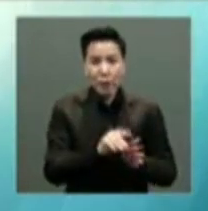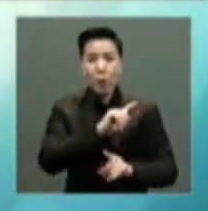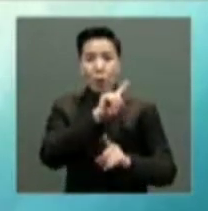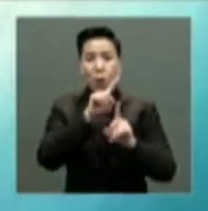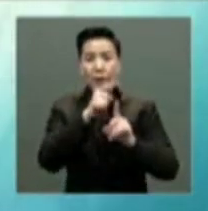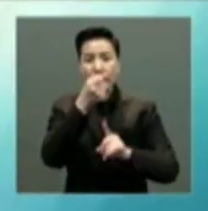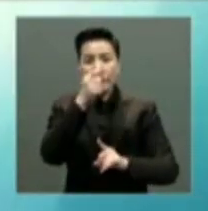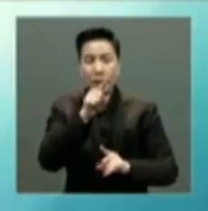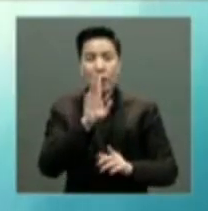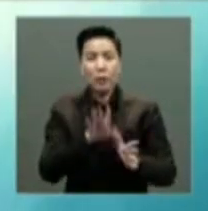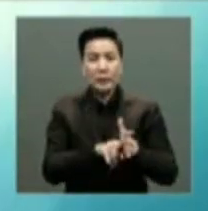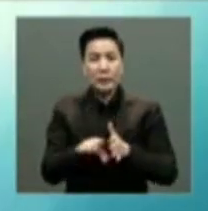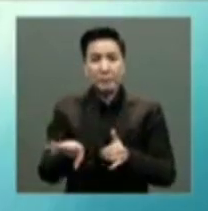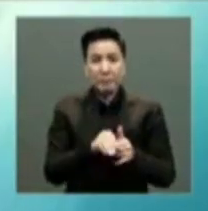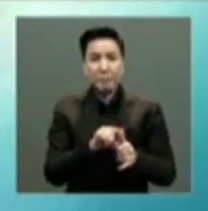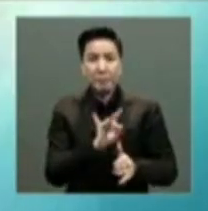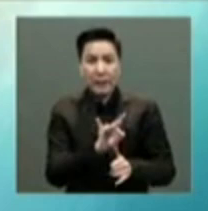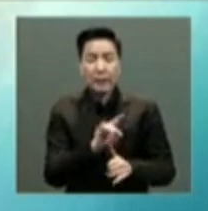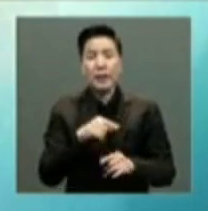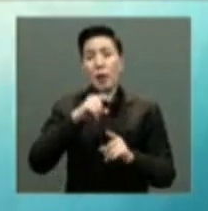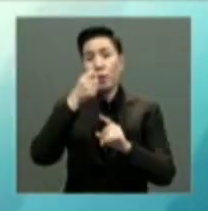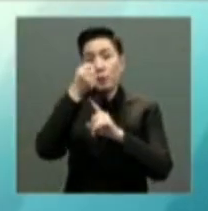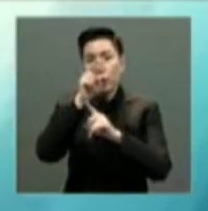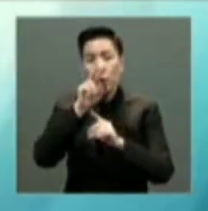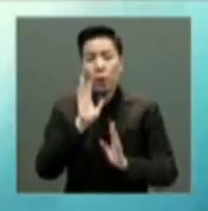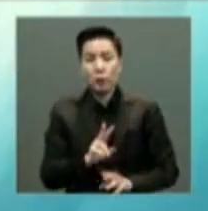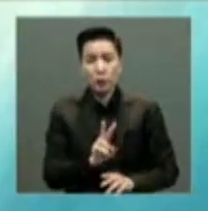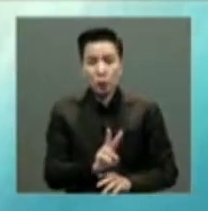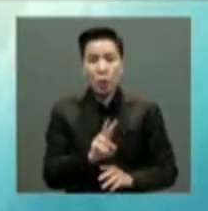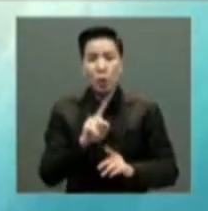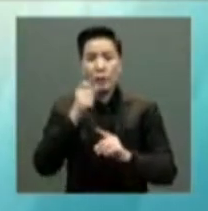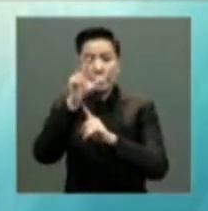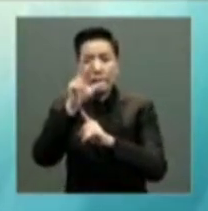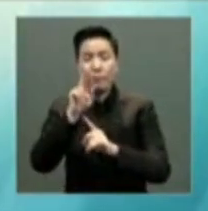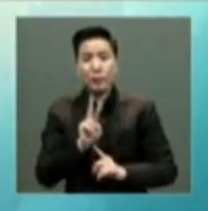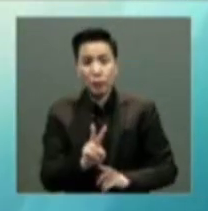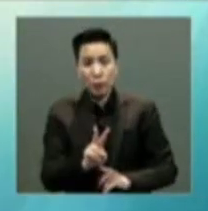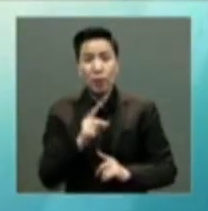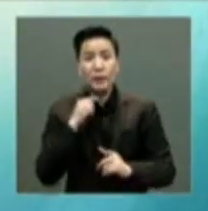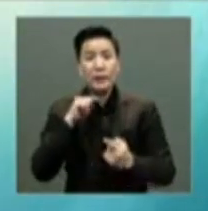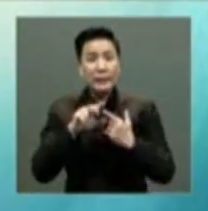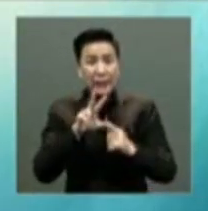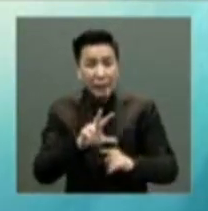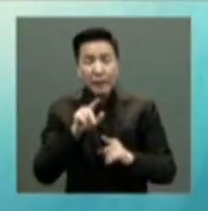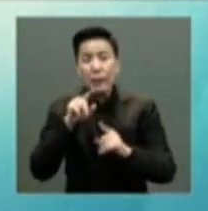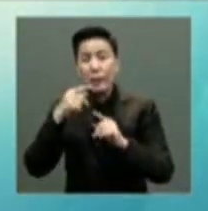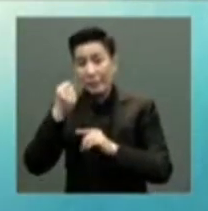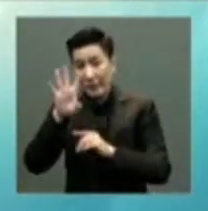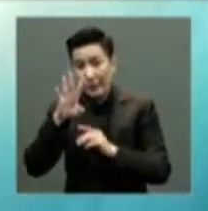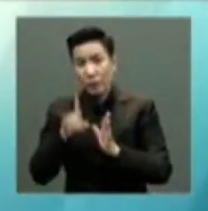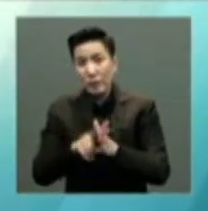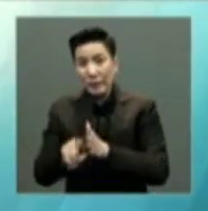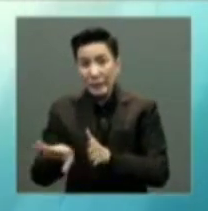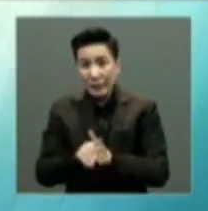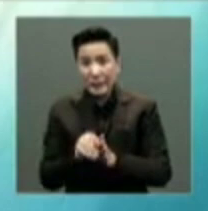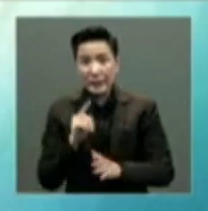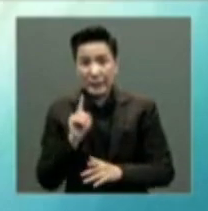ในวันที่ 11คือ 8ราย 12คือ 2ราย 13คือ 3ราย 14คือ 1ราย